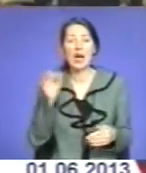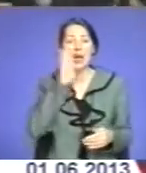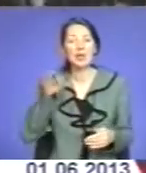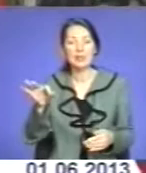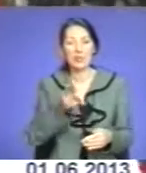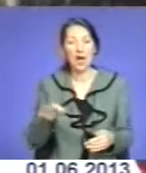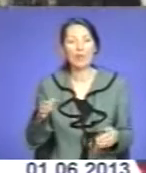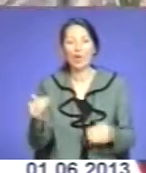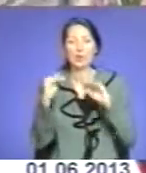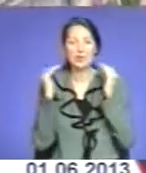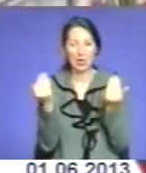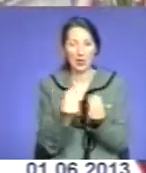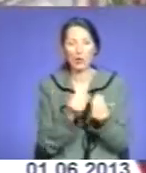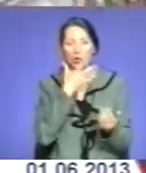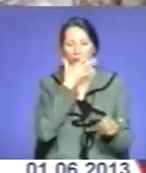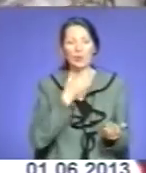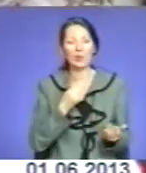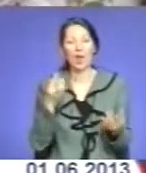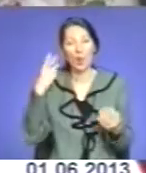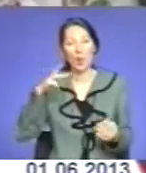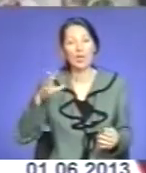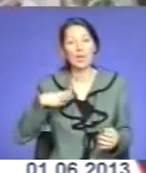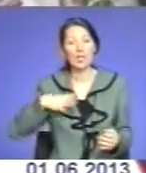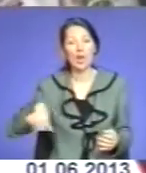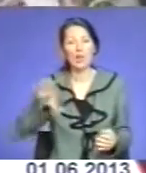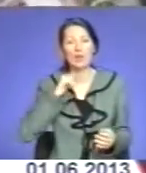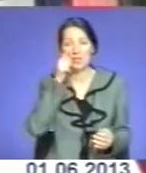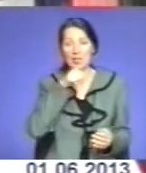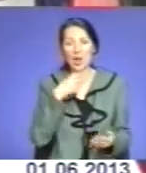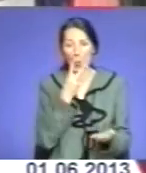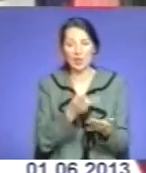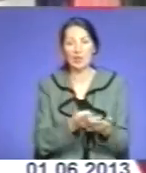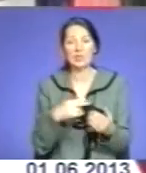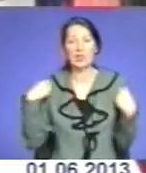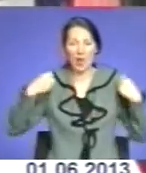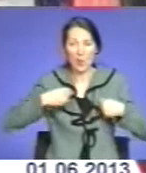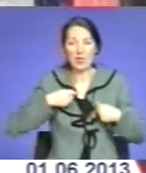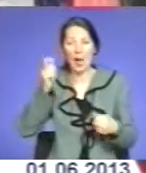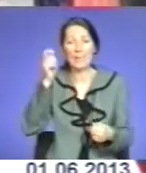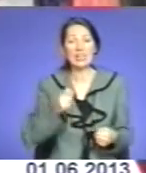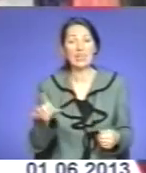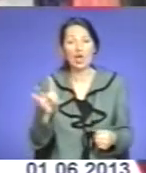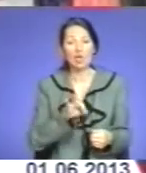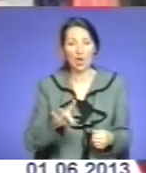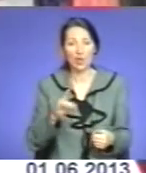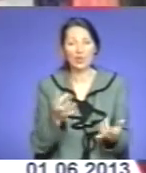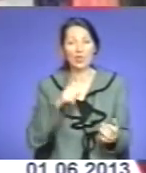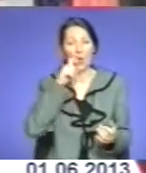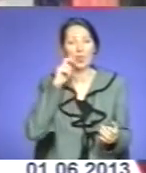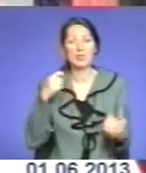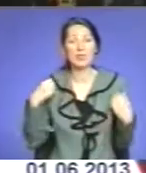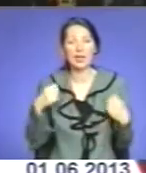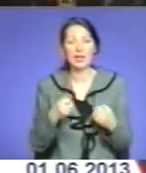і моди. Її чекають увесь рік. Подивитися на вбрання приїжджають з районів. А ще українське свято неможливе без